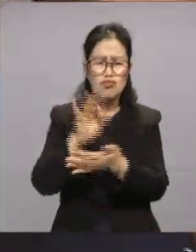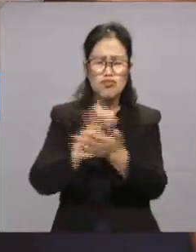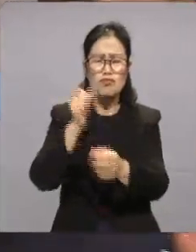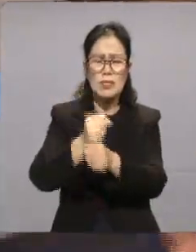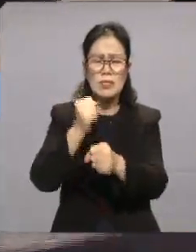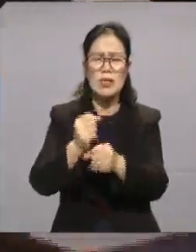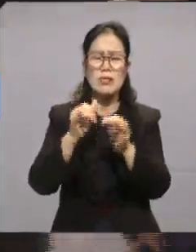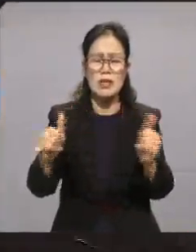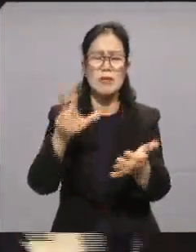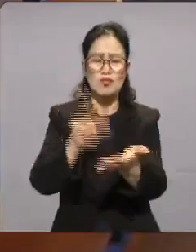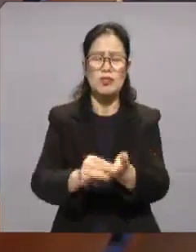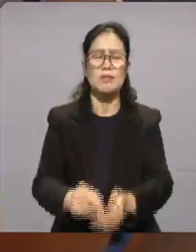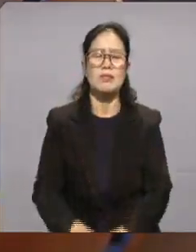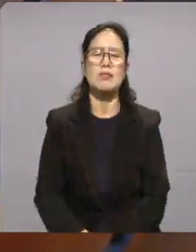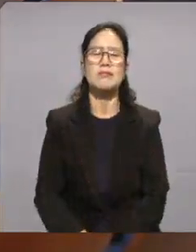문생